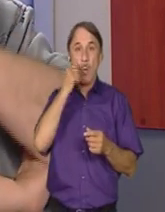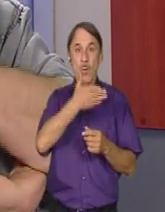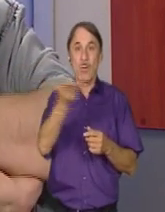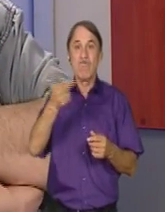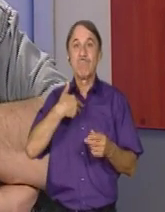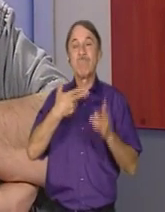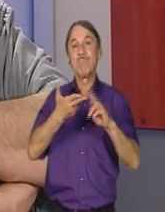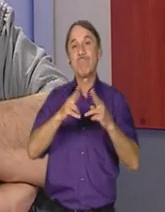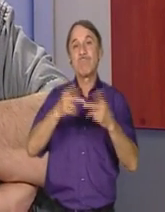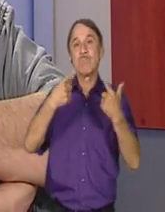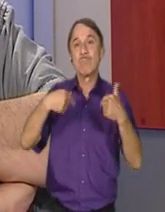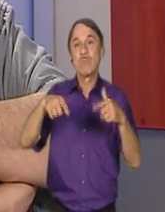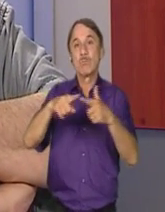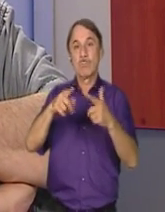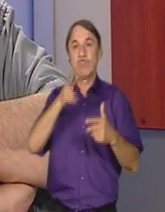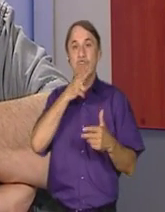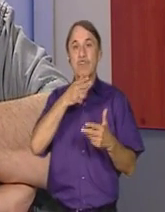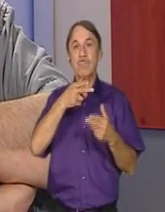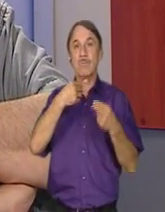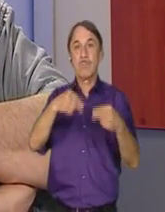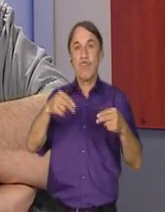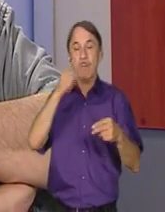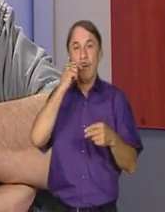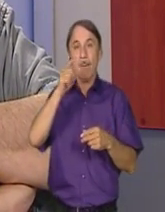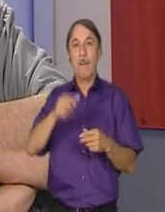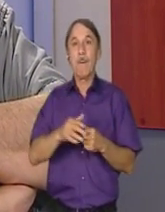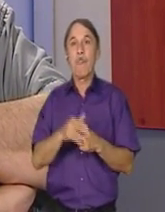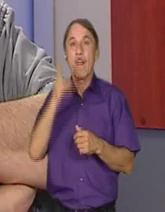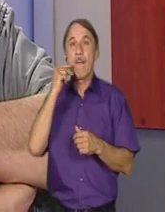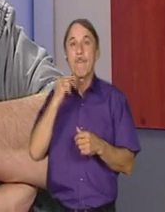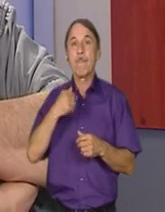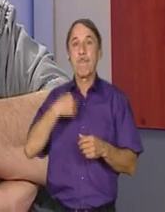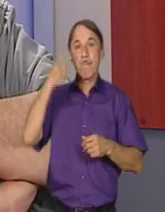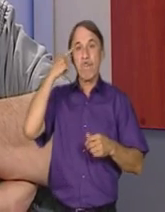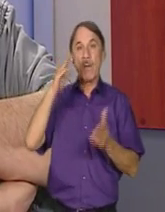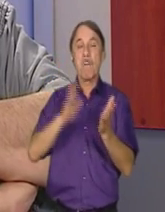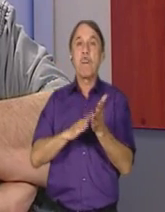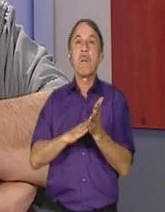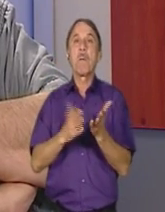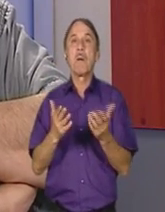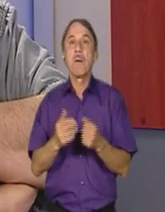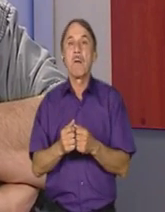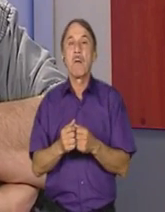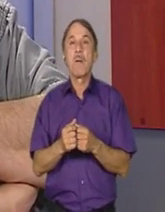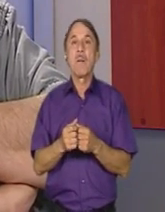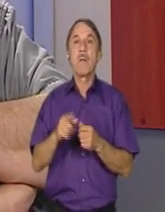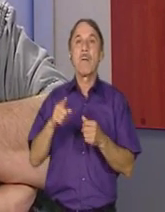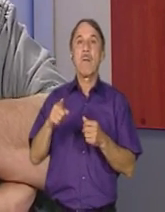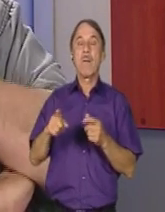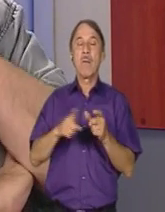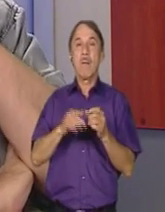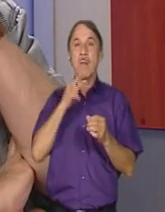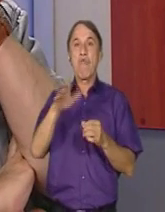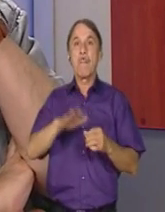upućujem vaše gledaoce, pogotovo ove koji vole da švrljaju po YouTube-u, imate recimo primer da